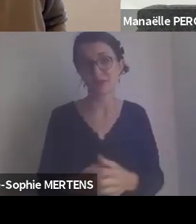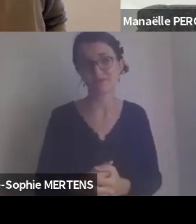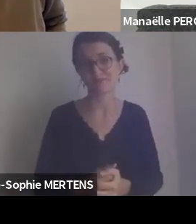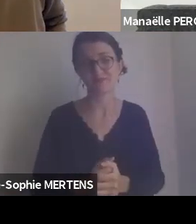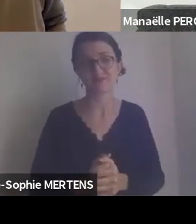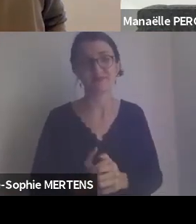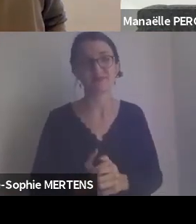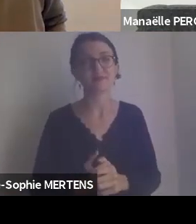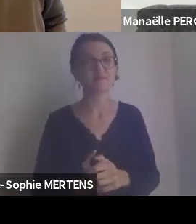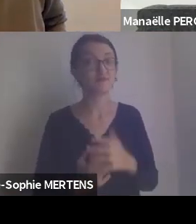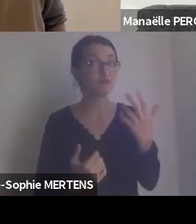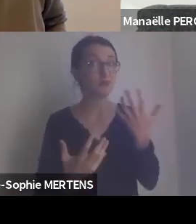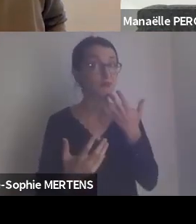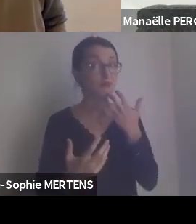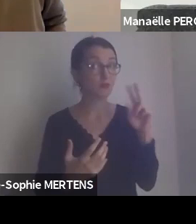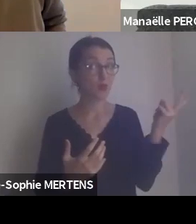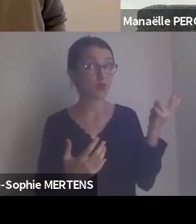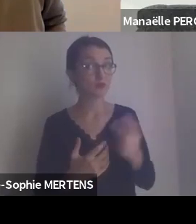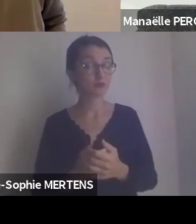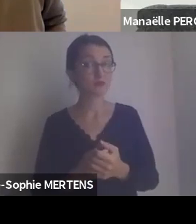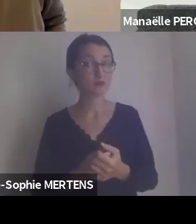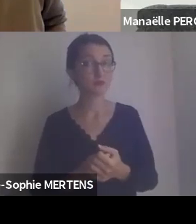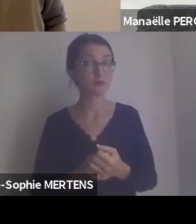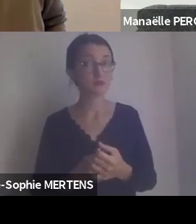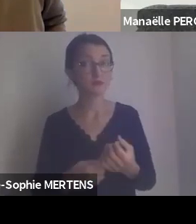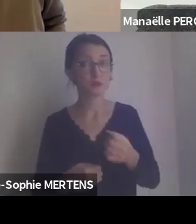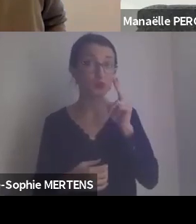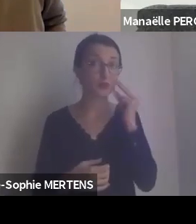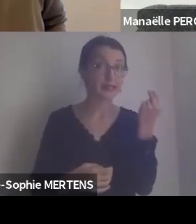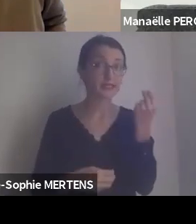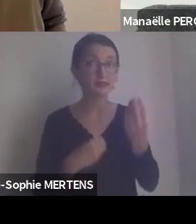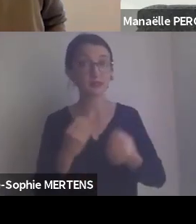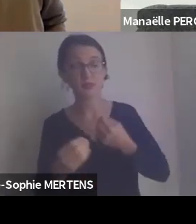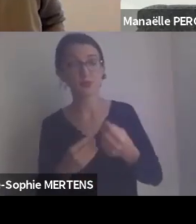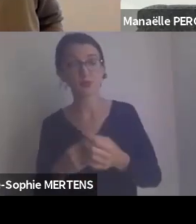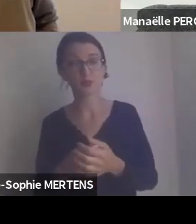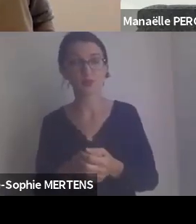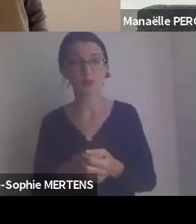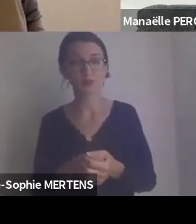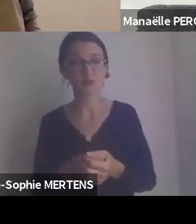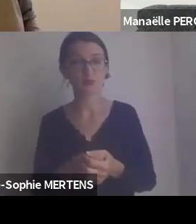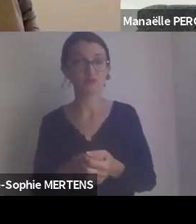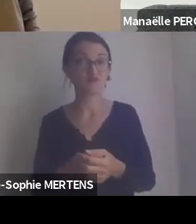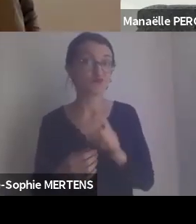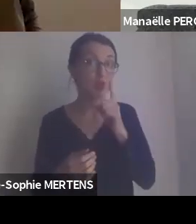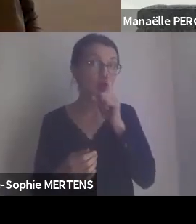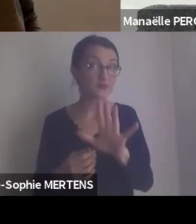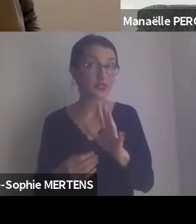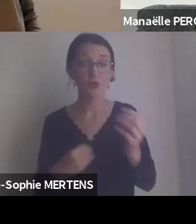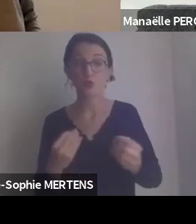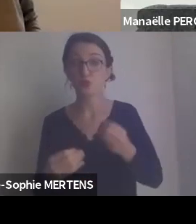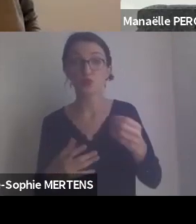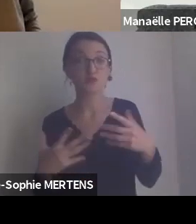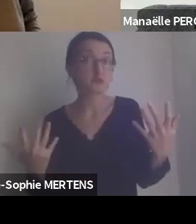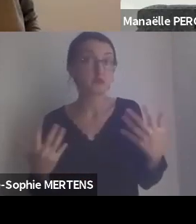Merci beaucoup. D'autres réactions? Ou Humanity, je ne sais pas si vous avez un point de vue particulier sur